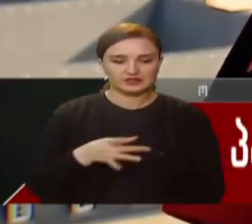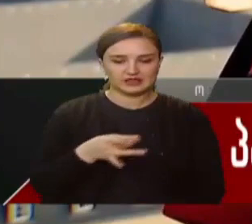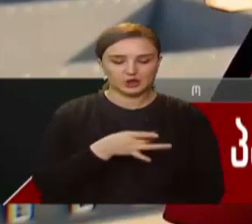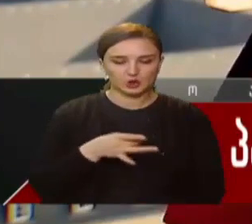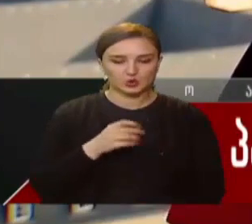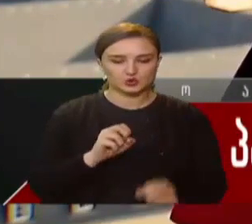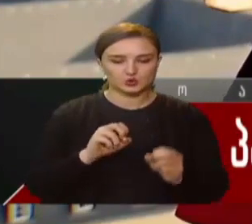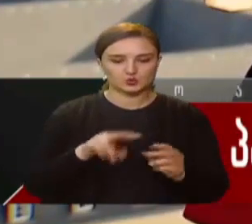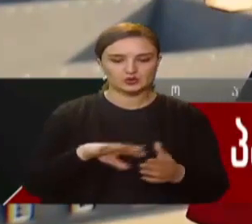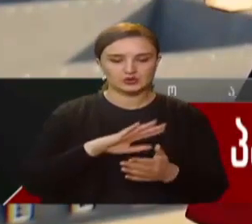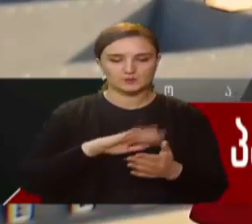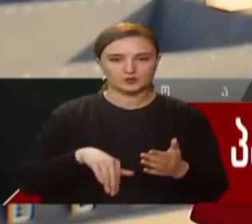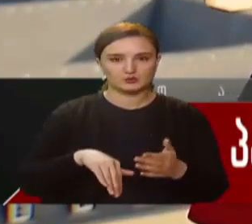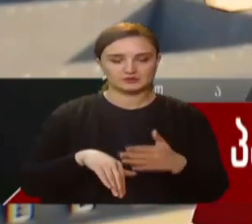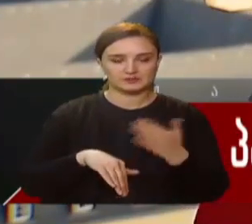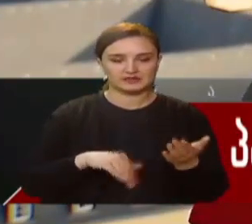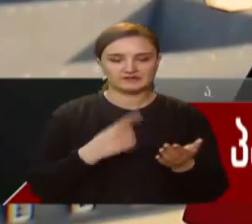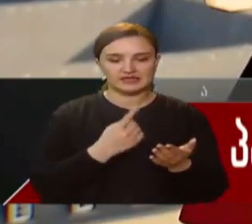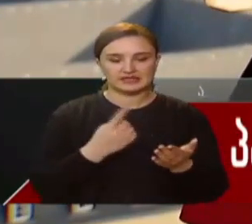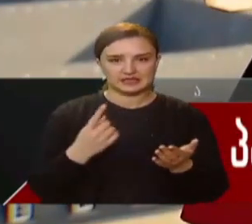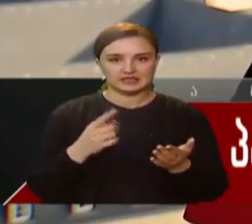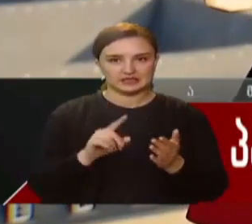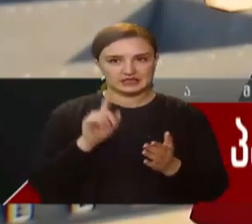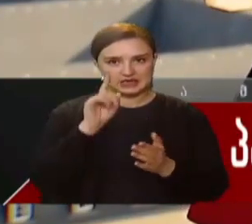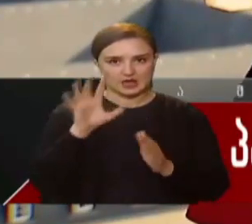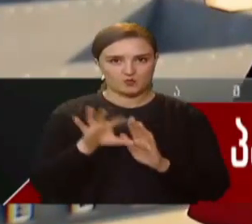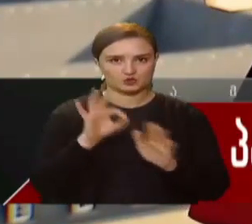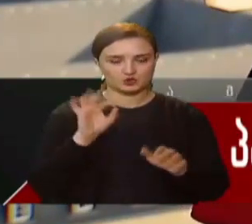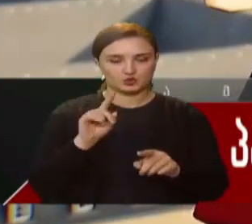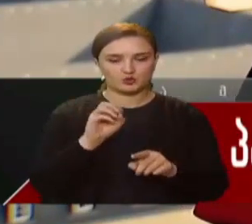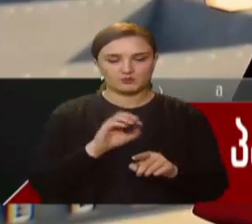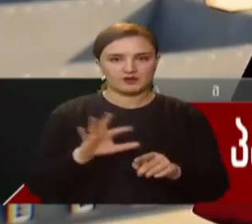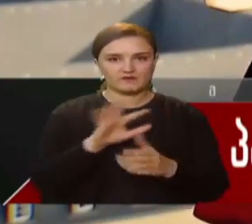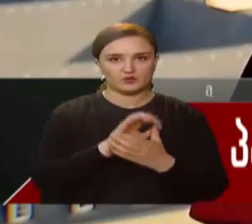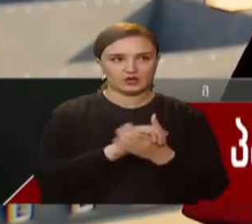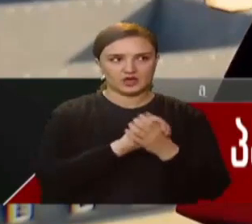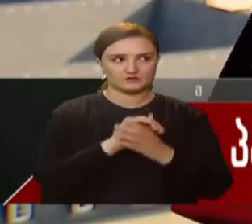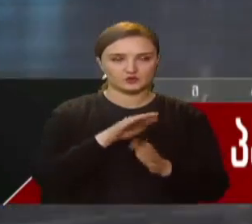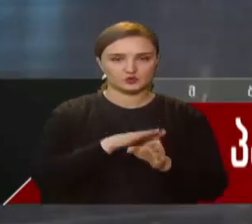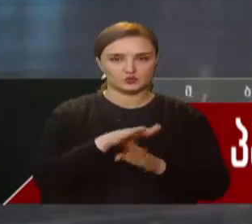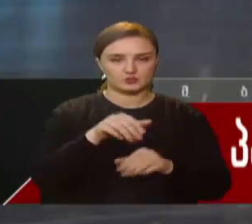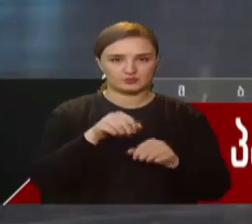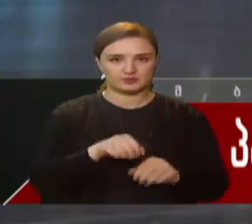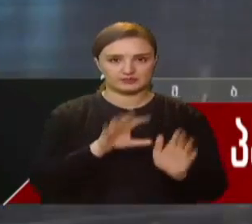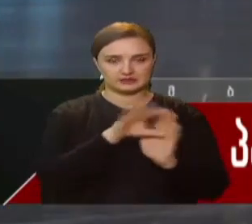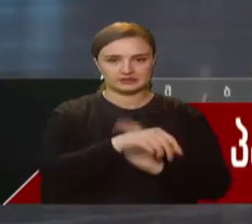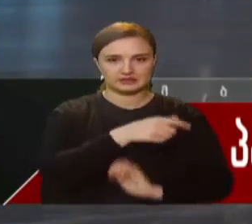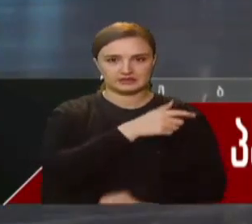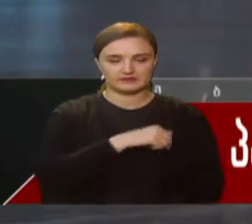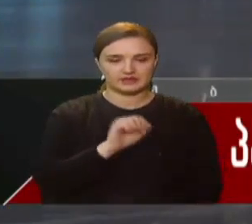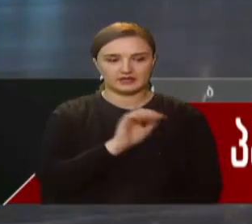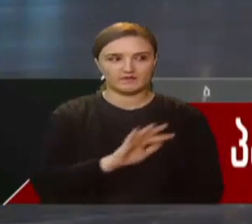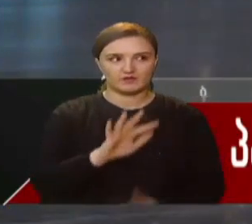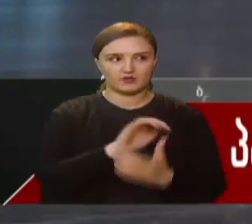უსაფრთხოების მხრივ ერთ-ერთი გამორჩეული ქვეყანა, იმისთვის რომ გავხდეთ ევროკავშირის სრულფასოვანი წევრი.